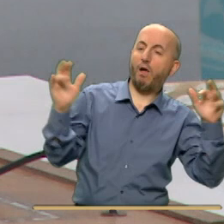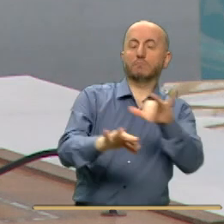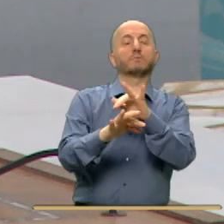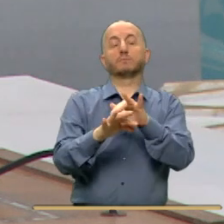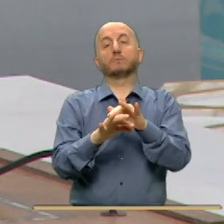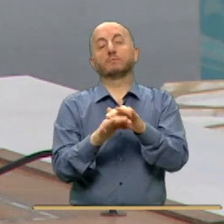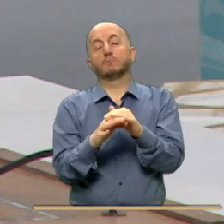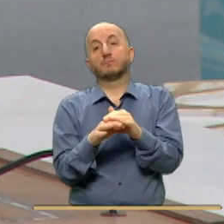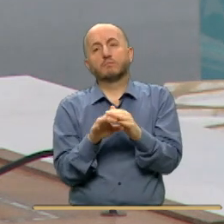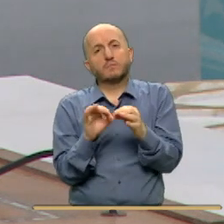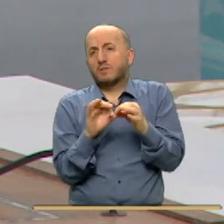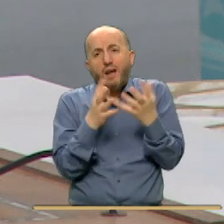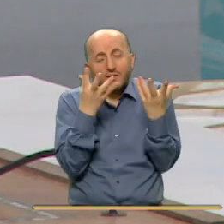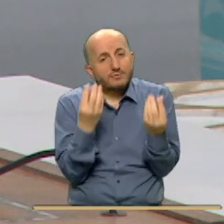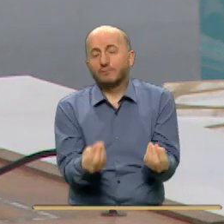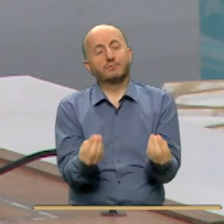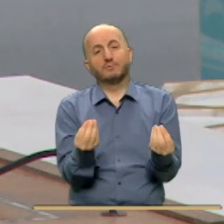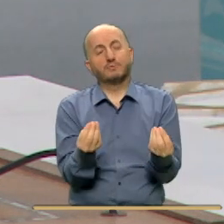onu yapıyor.